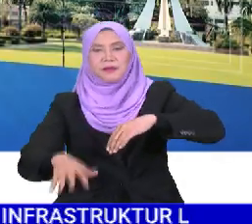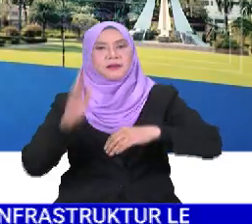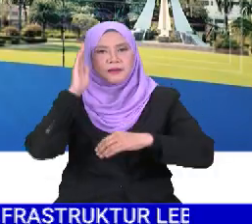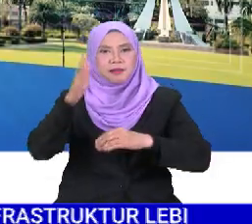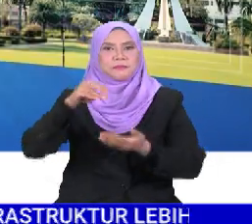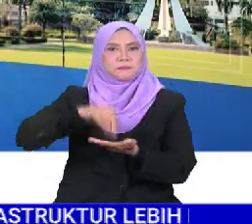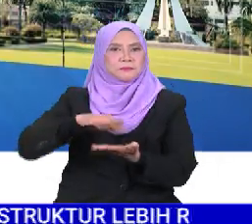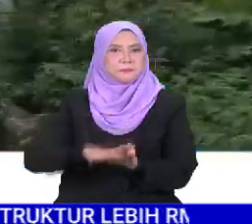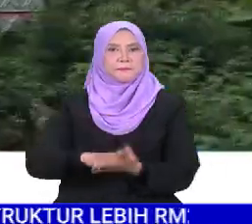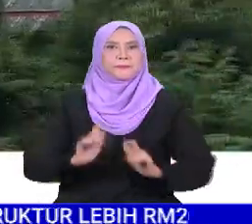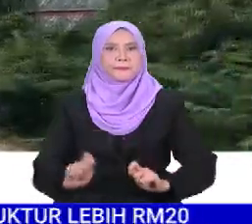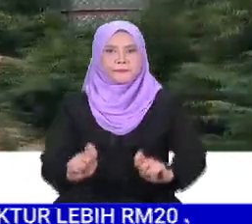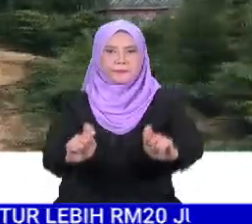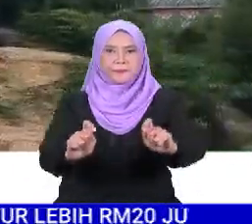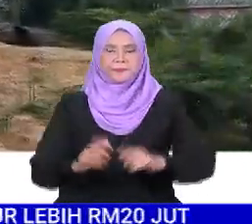segera dilakukan